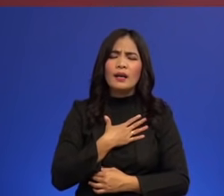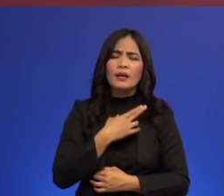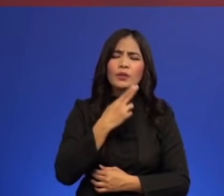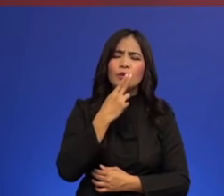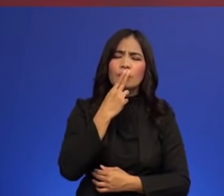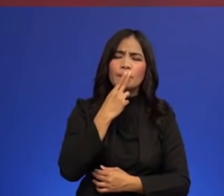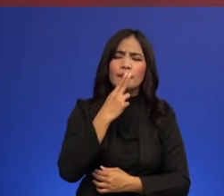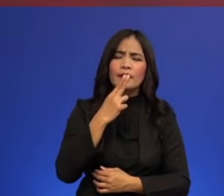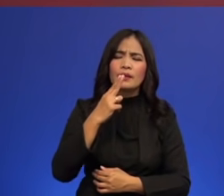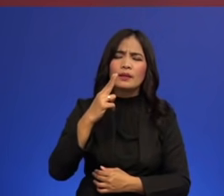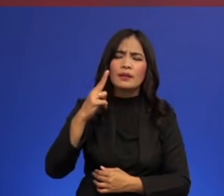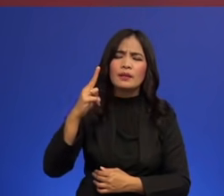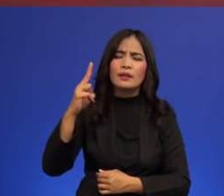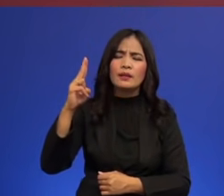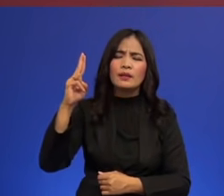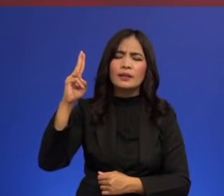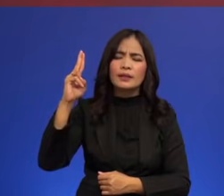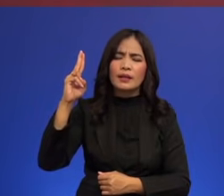Aku